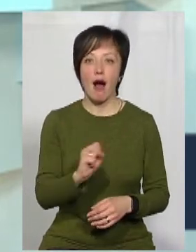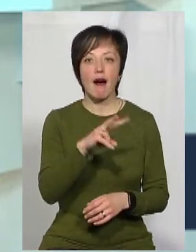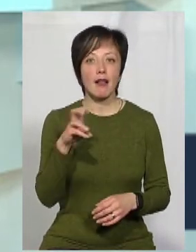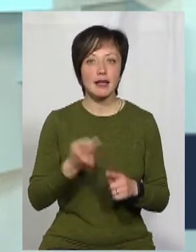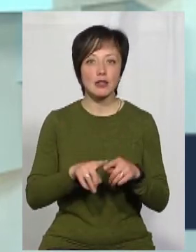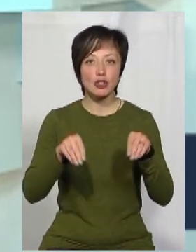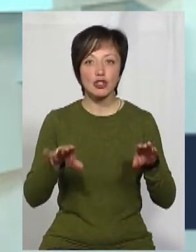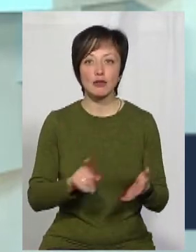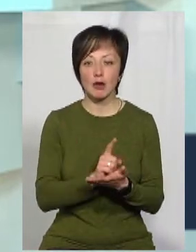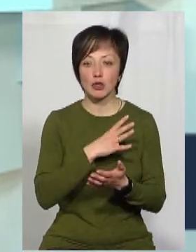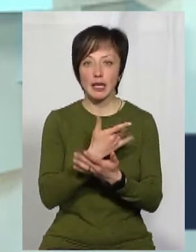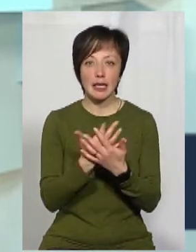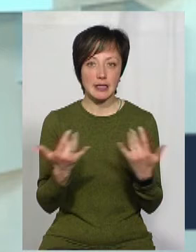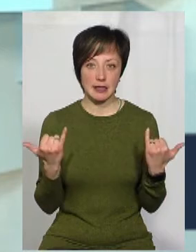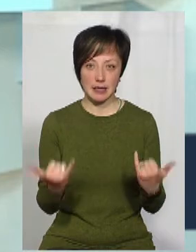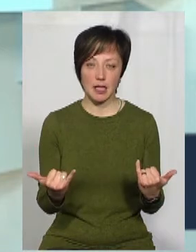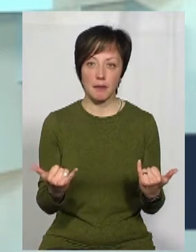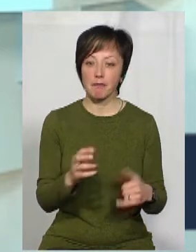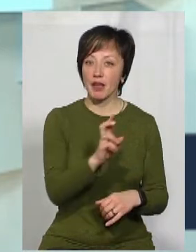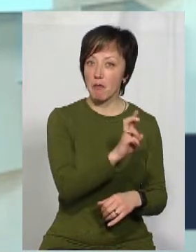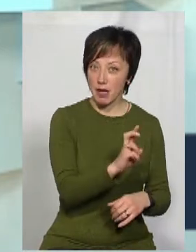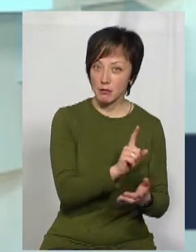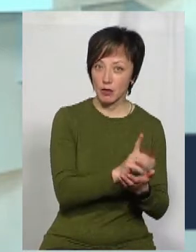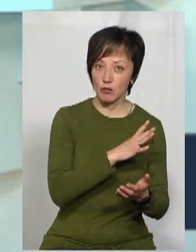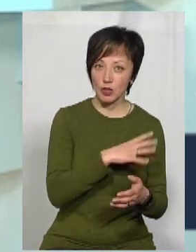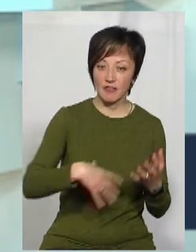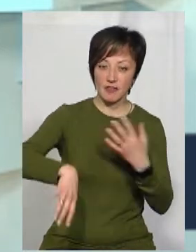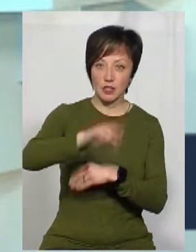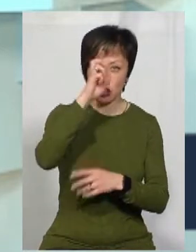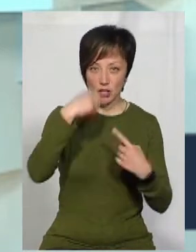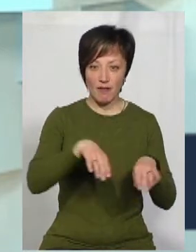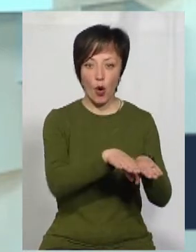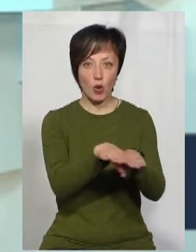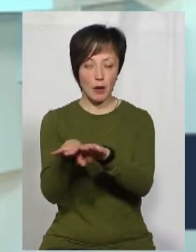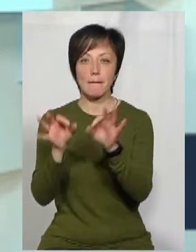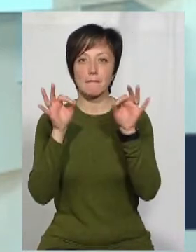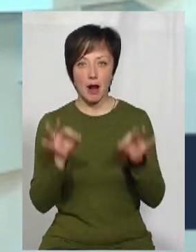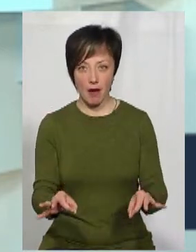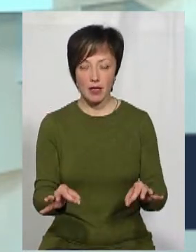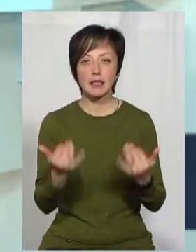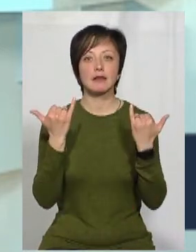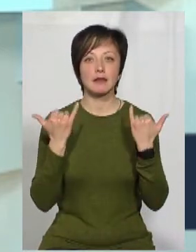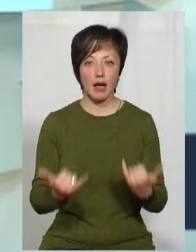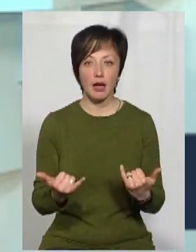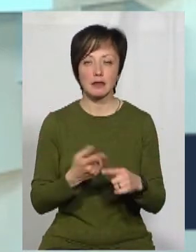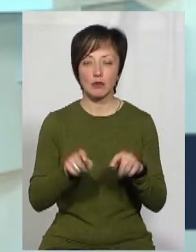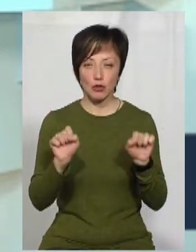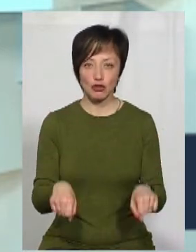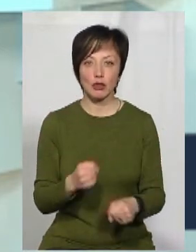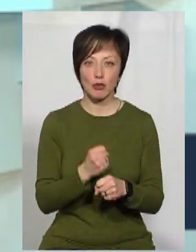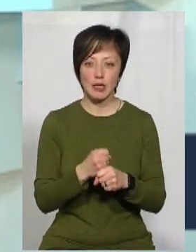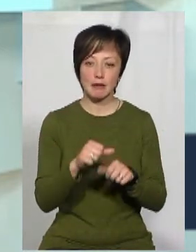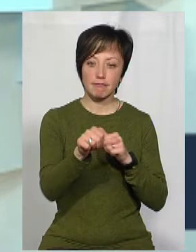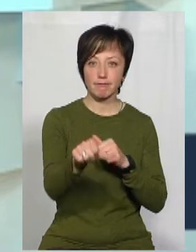Але ці рішення мають бути різні зараз. В березні мало бути в усій державі однакове. Правильно. Зараз це можна